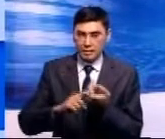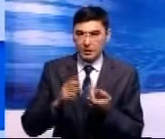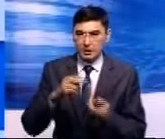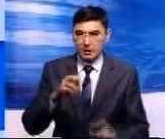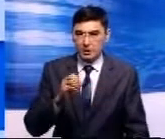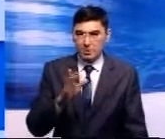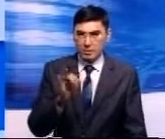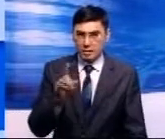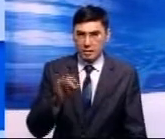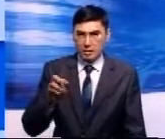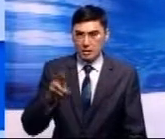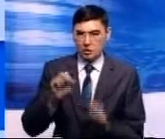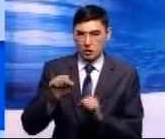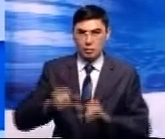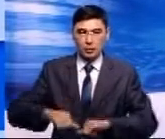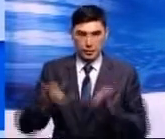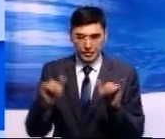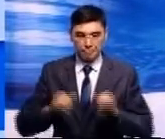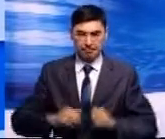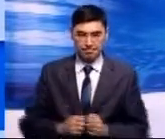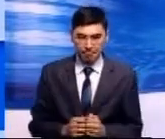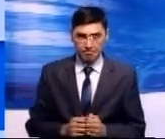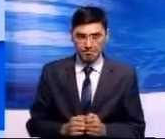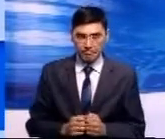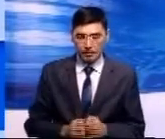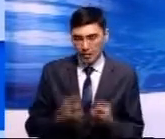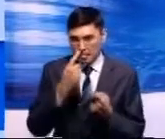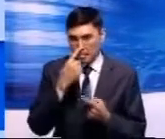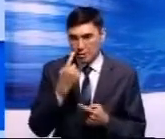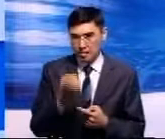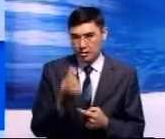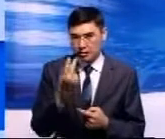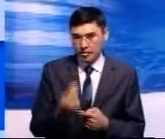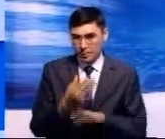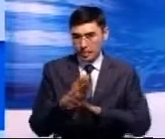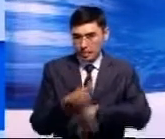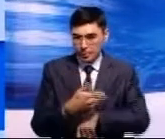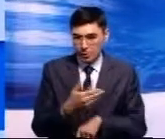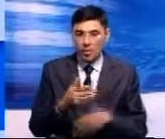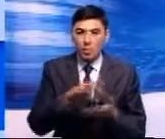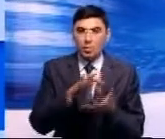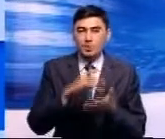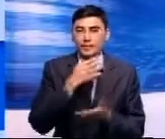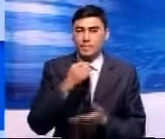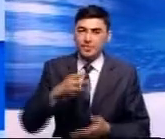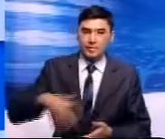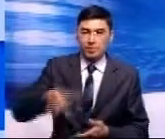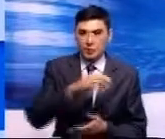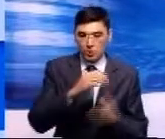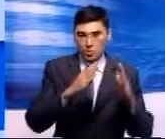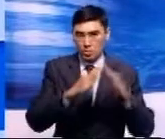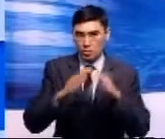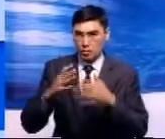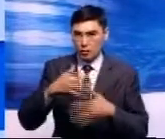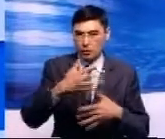защиты. Продолжаем выпуск. В течение ближайших двух дней в Семее получат тепло все жилые дома. Такое обещание дают в городском